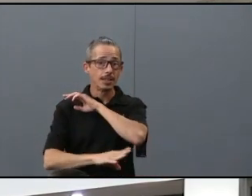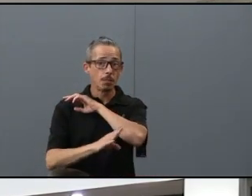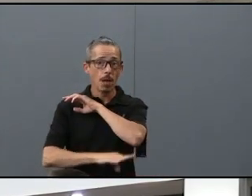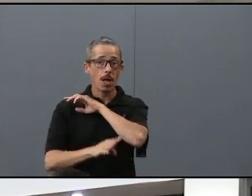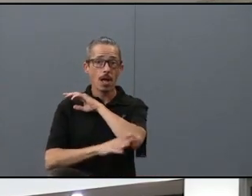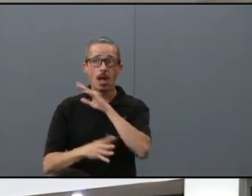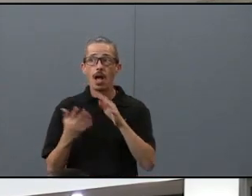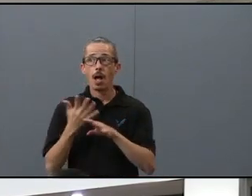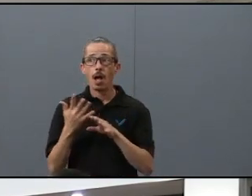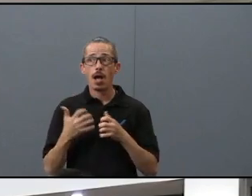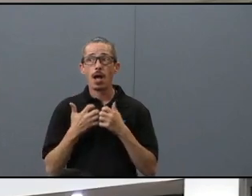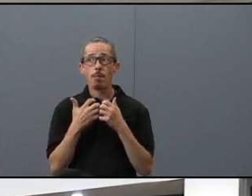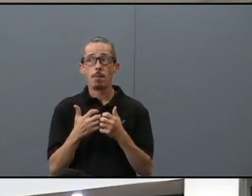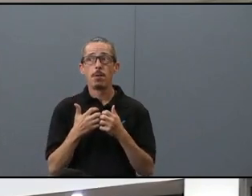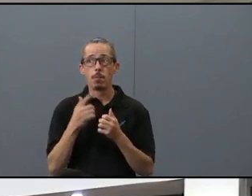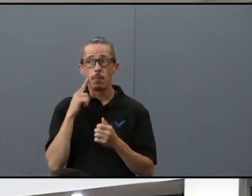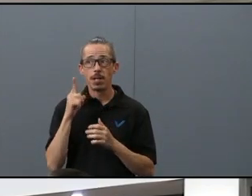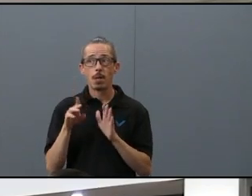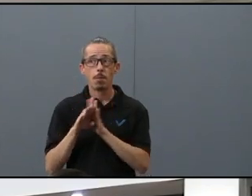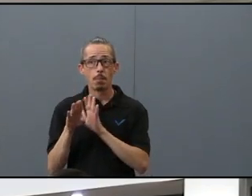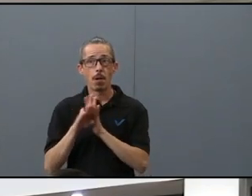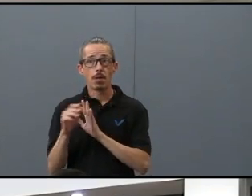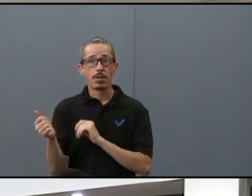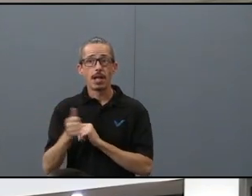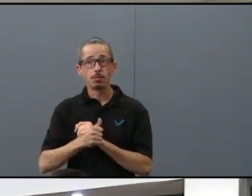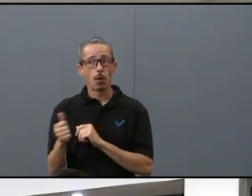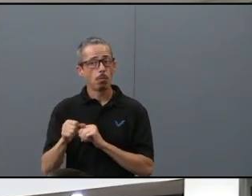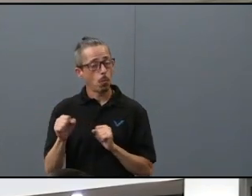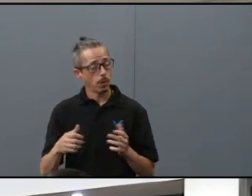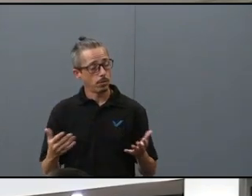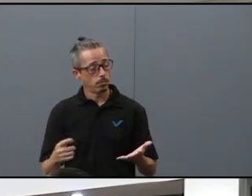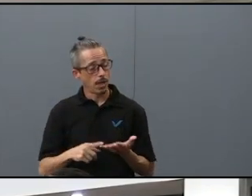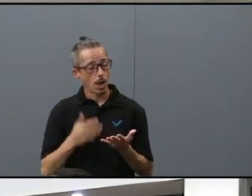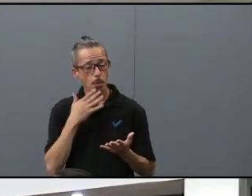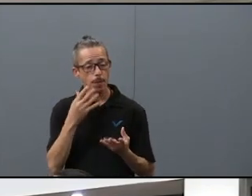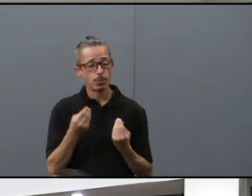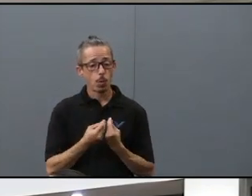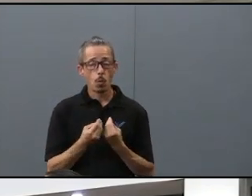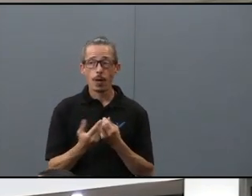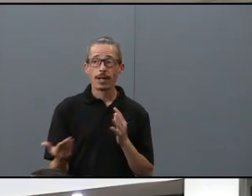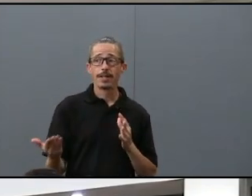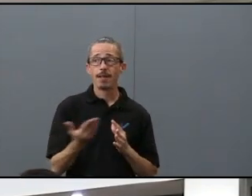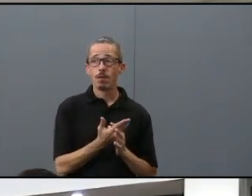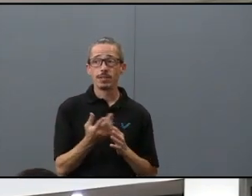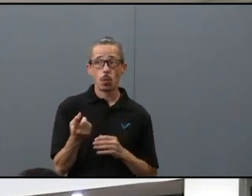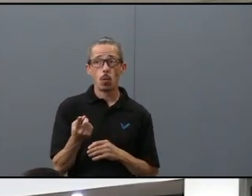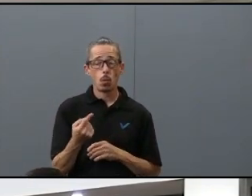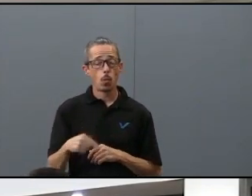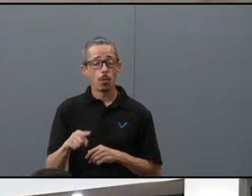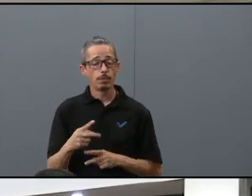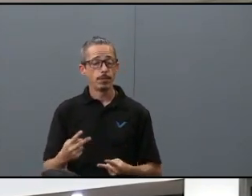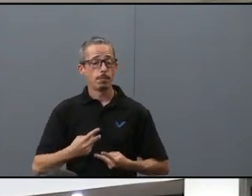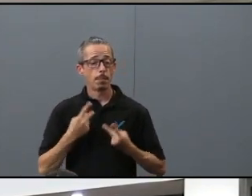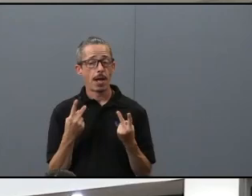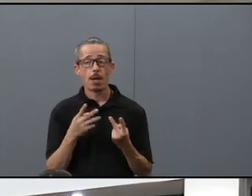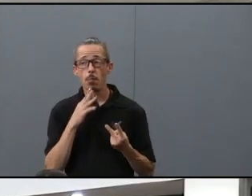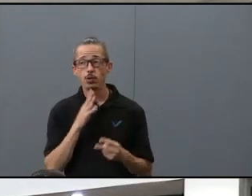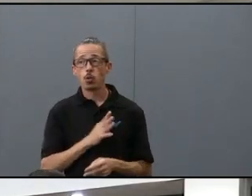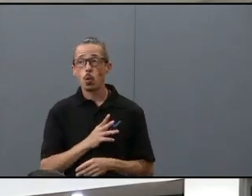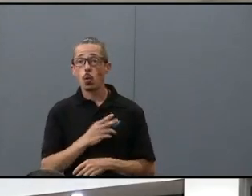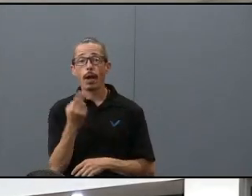on se prépare à essayer d'améliorer le transport ben oui puis je vous remercie beaucoup pour l'intervention parce que ça me permet merci Monsieur